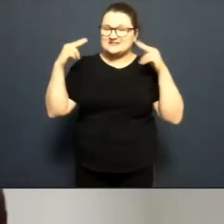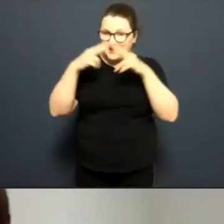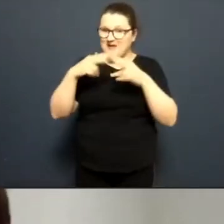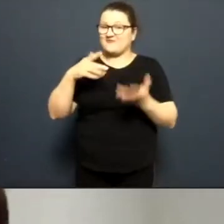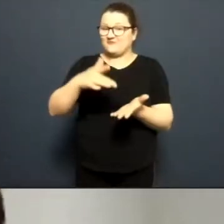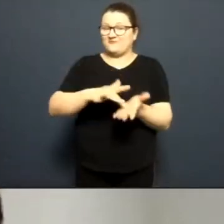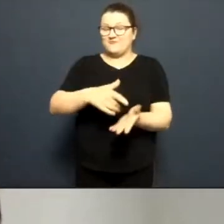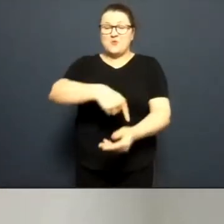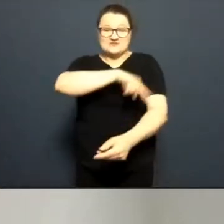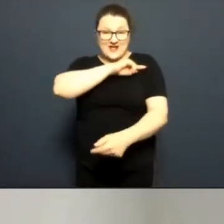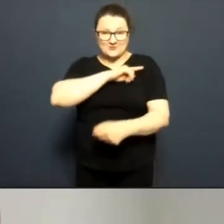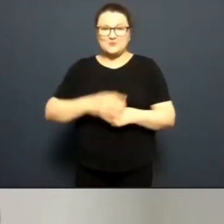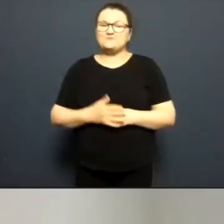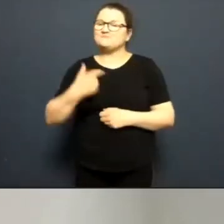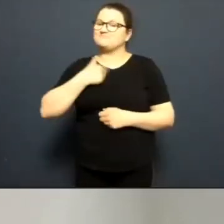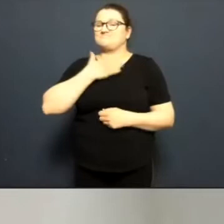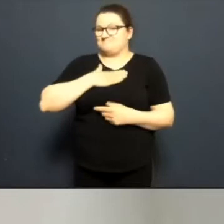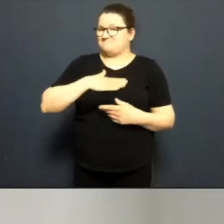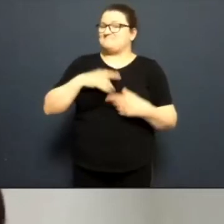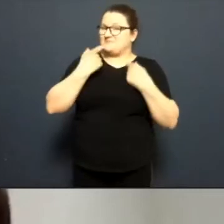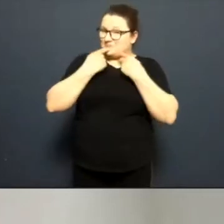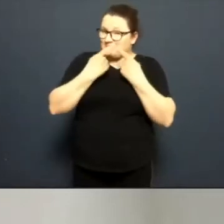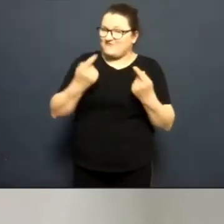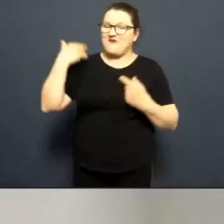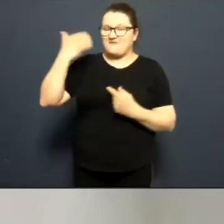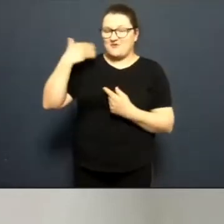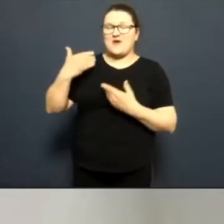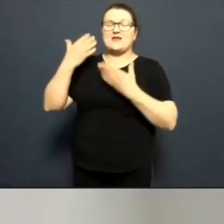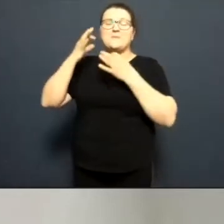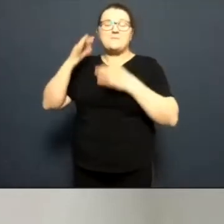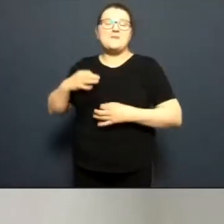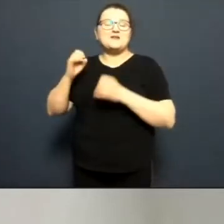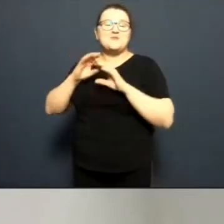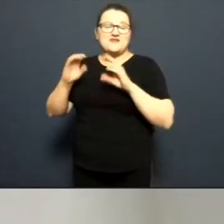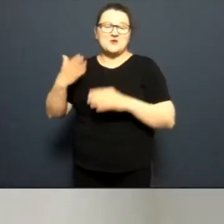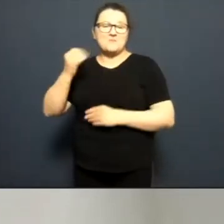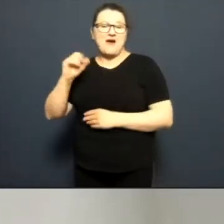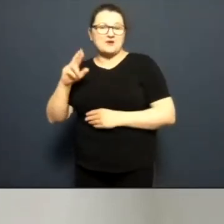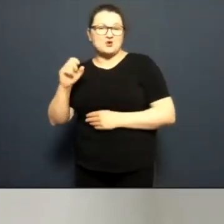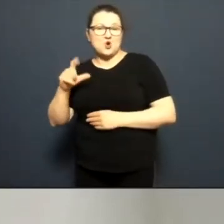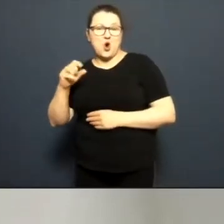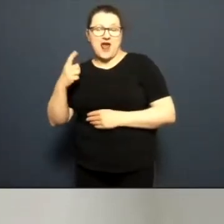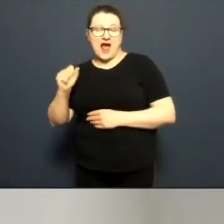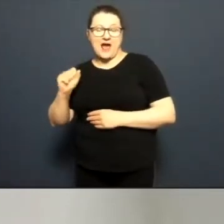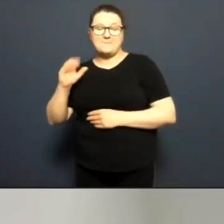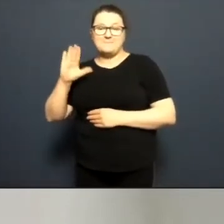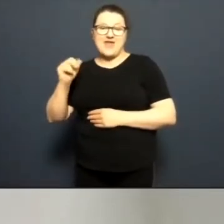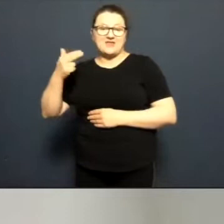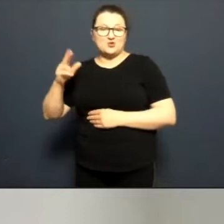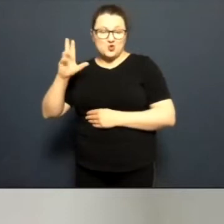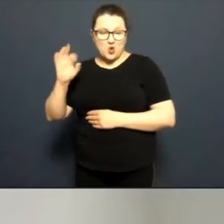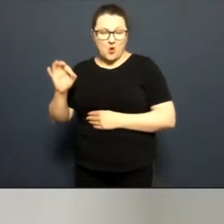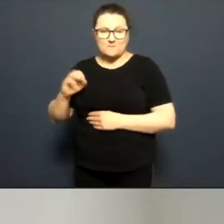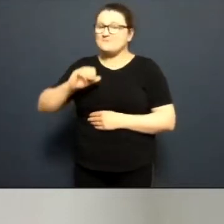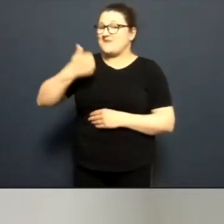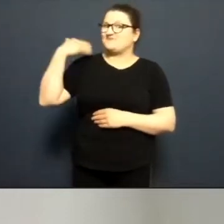przyjemność zapowiedzieć wykład Pani Profesor Marioli Bieńko. Jest to pierwszy z wykładów w